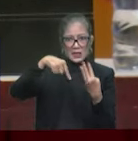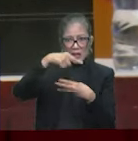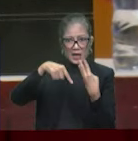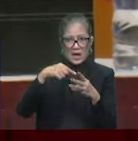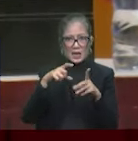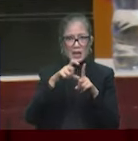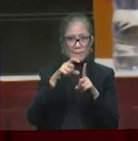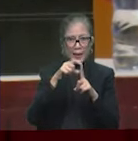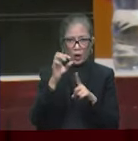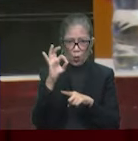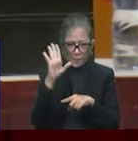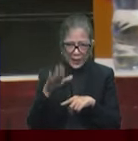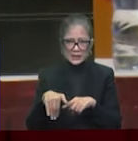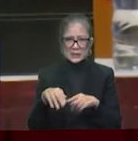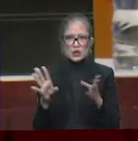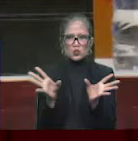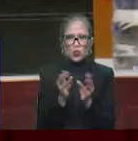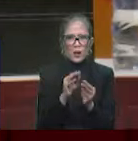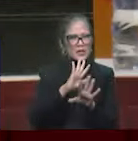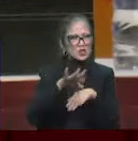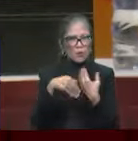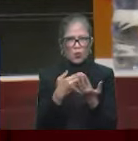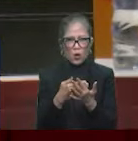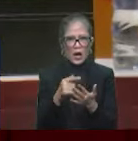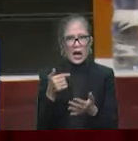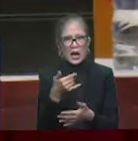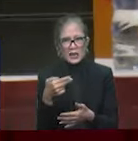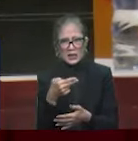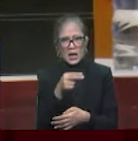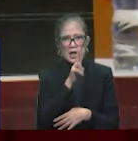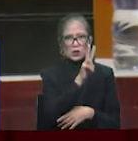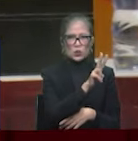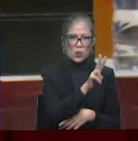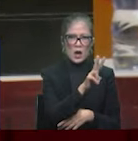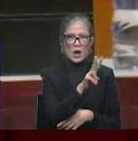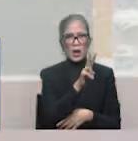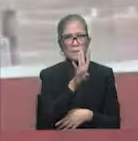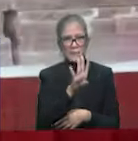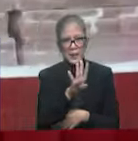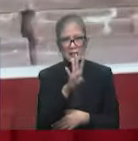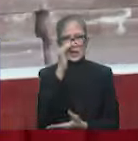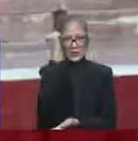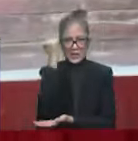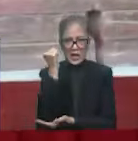Sehingga secara total kami telah menangkap 24 orang tersangka.